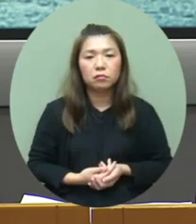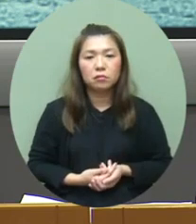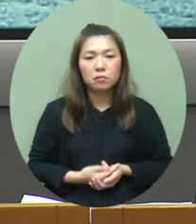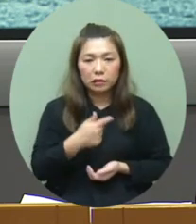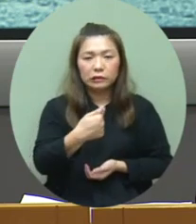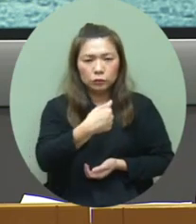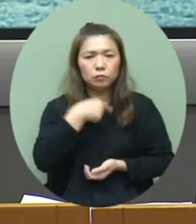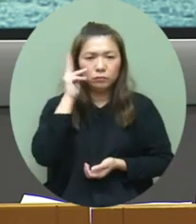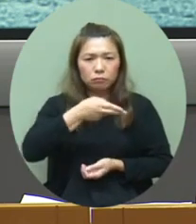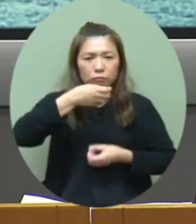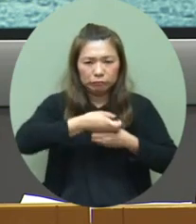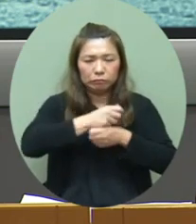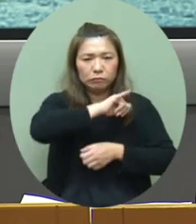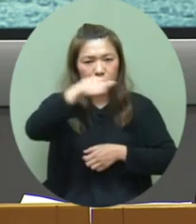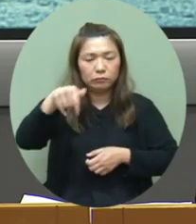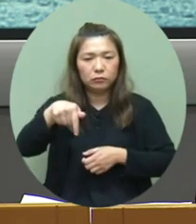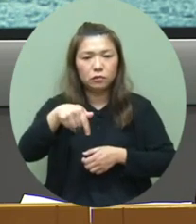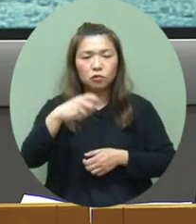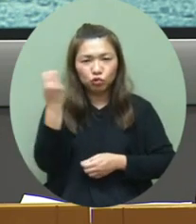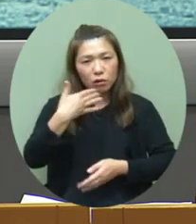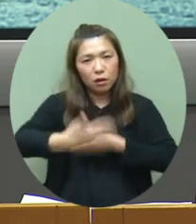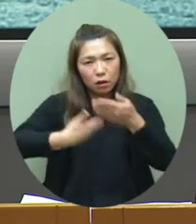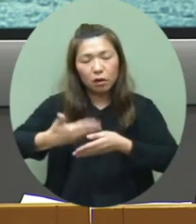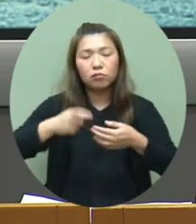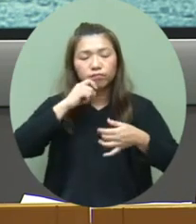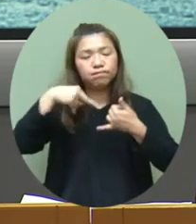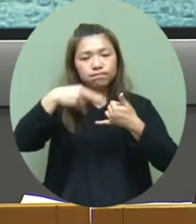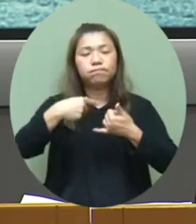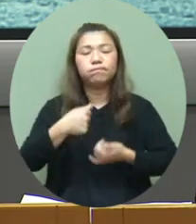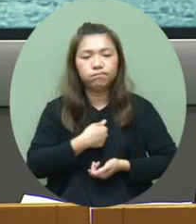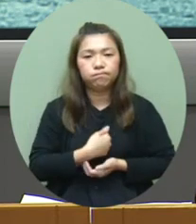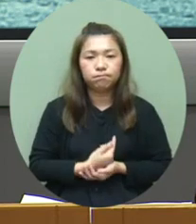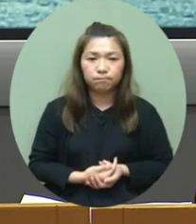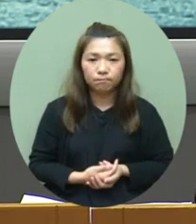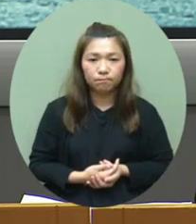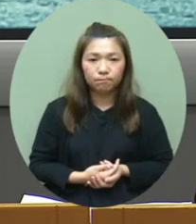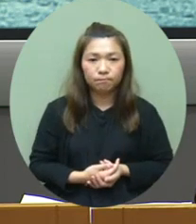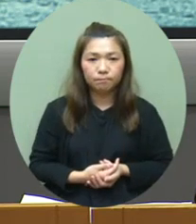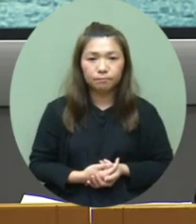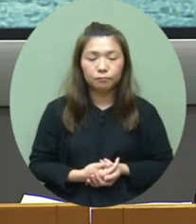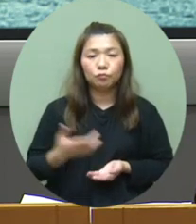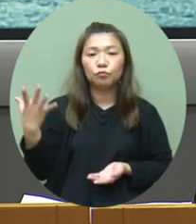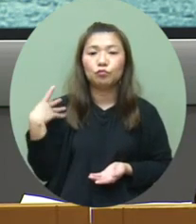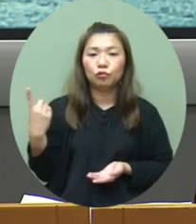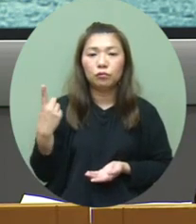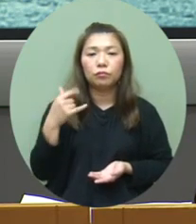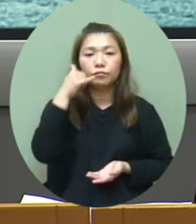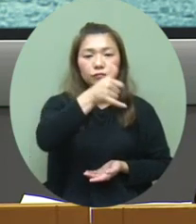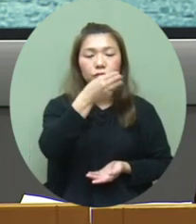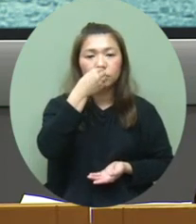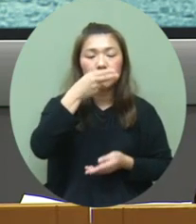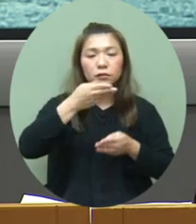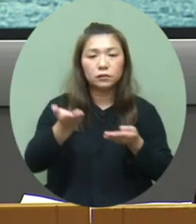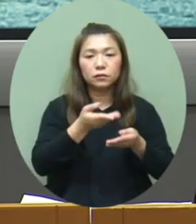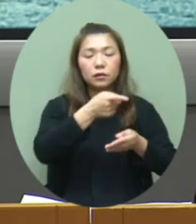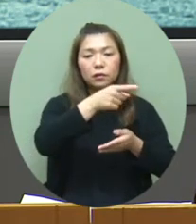應該要接受強制檢測啦，咁應該陸續咧係做緊測試嘅。我哋琴日都去咗嗰間食肆咧，